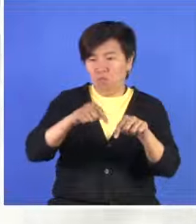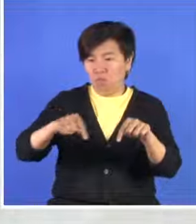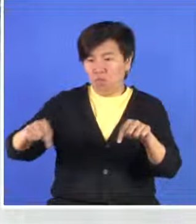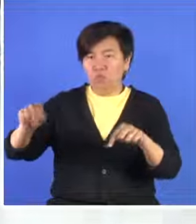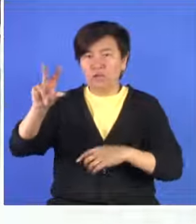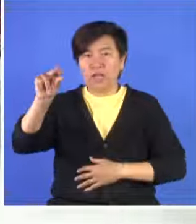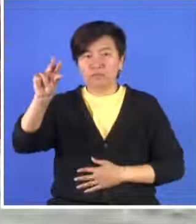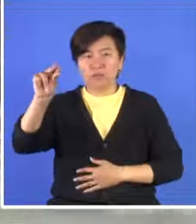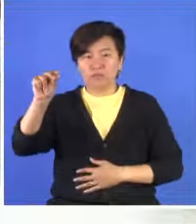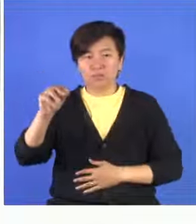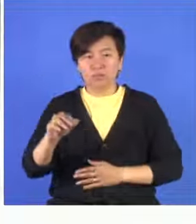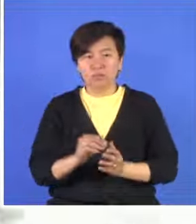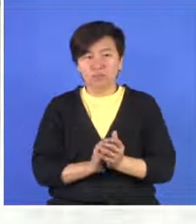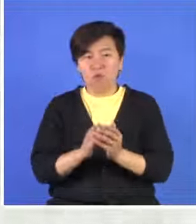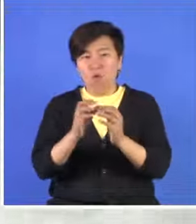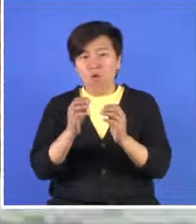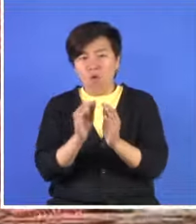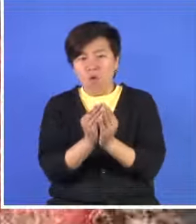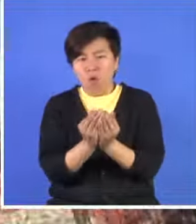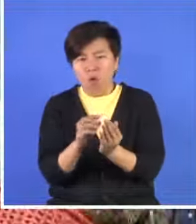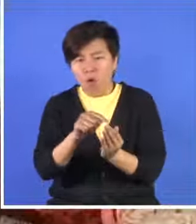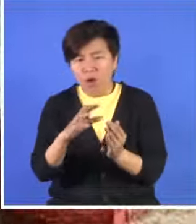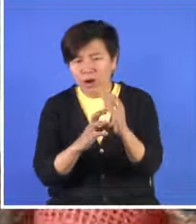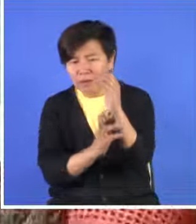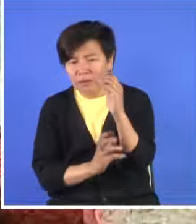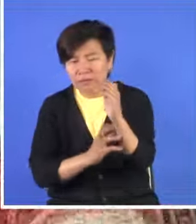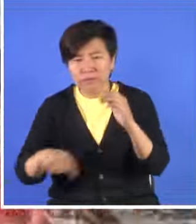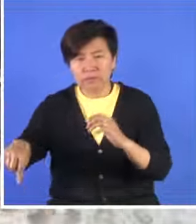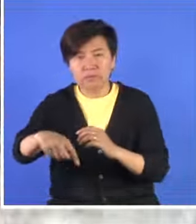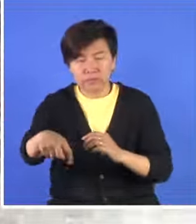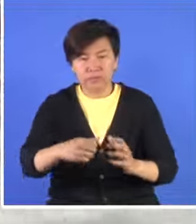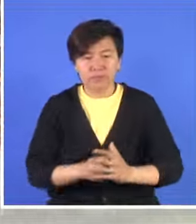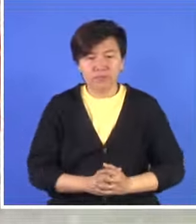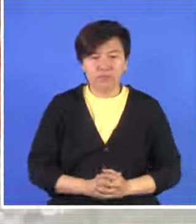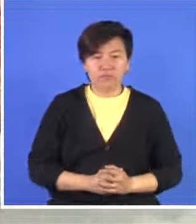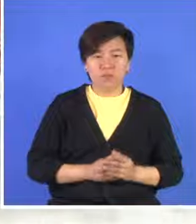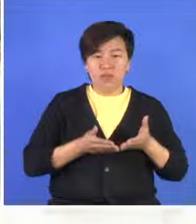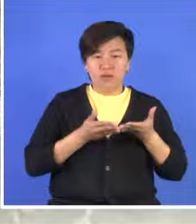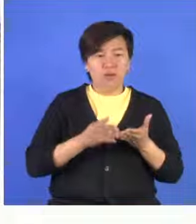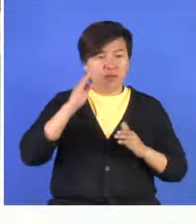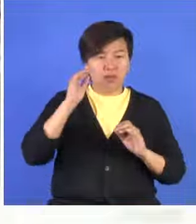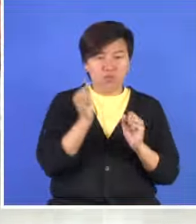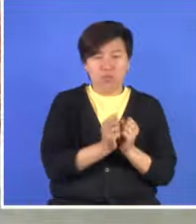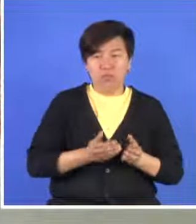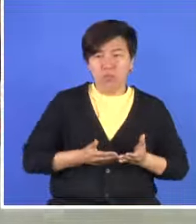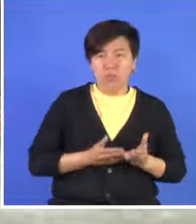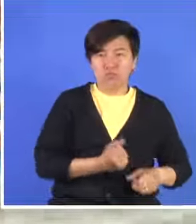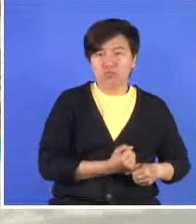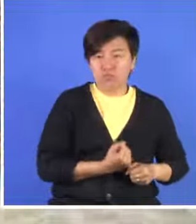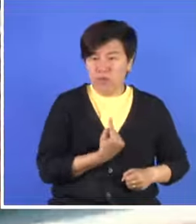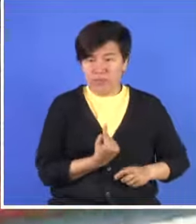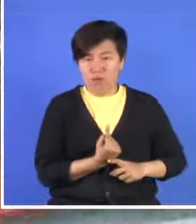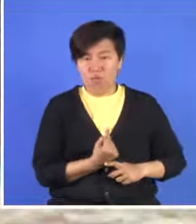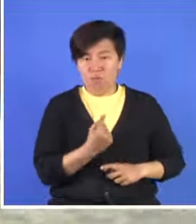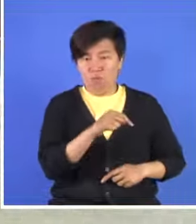าไปก่อเหตุคราดหอยปากนะบริเวณนั้นนะฮะเจ้าที่ไปก็เรือลำเดียวแต่ว่าเรือประมงที่ทำผิดเนี่ยโอ้โหประมาณ30ลำว่าอย่างนั้นเจ้